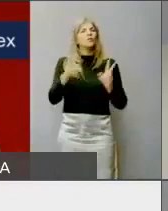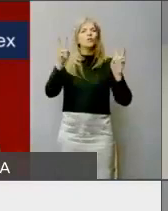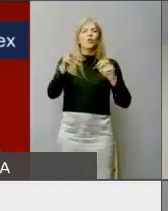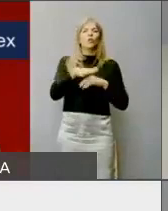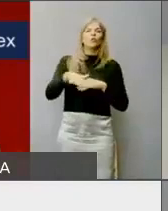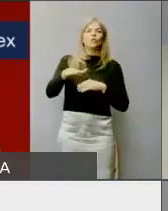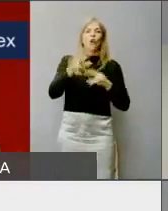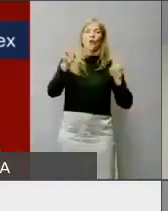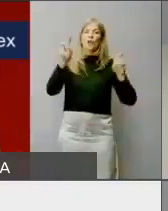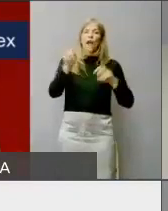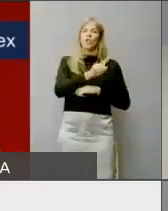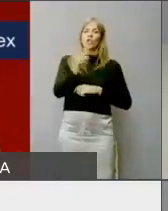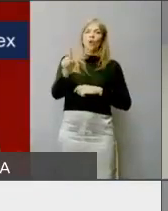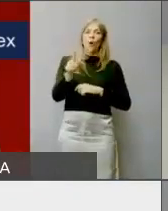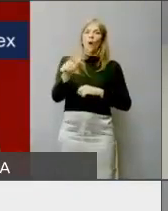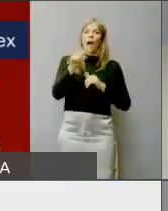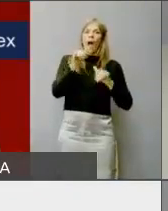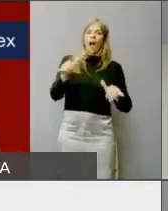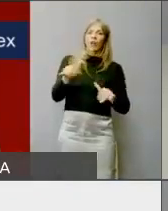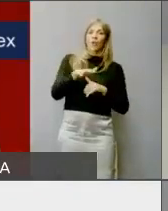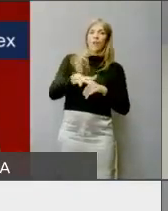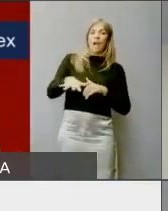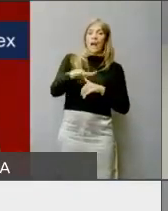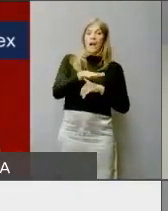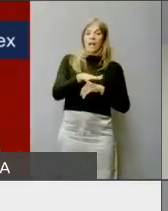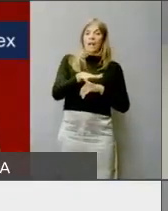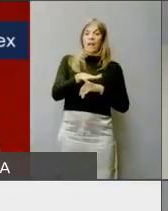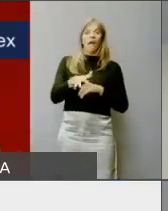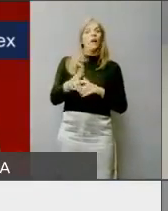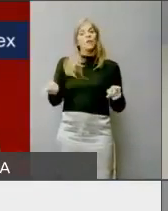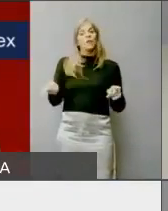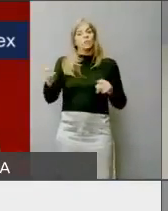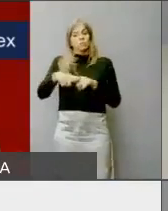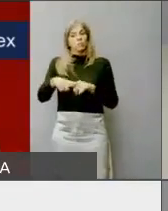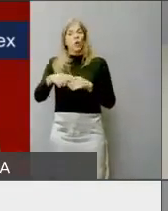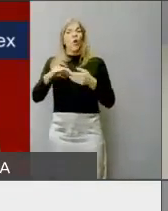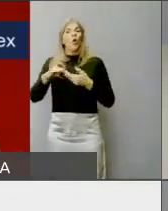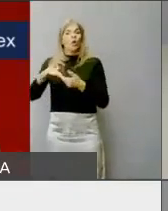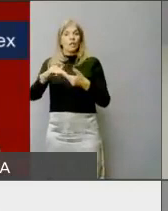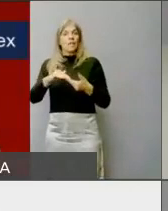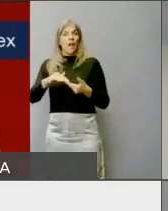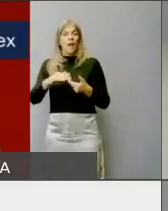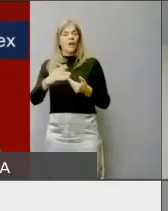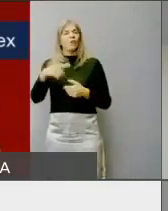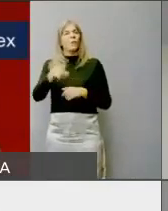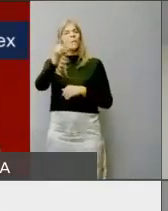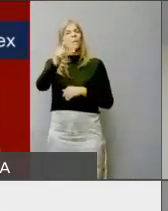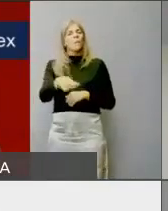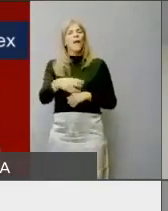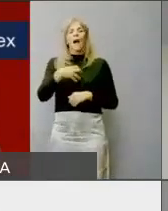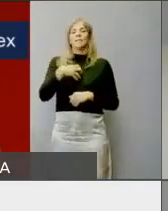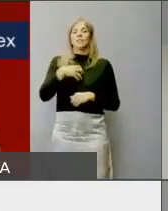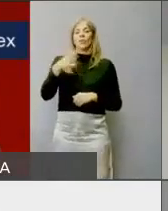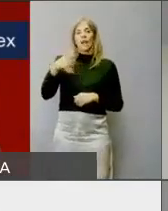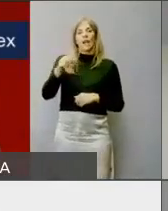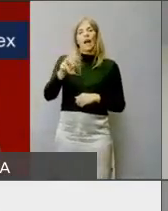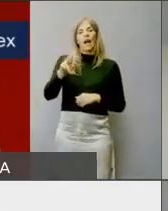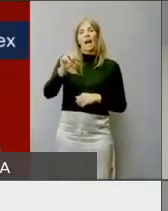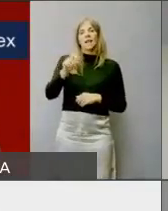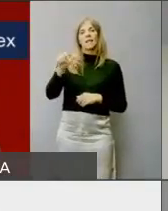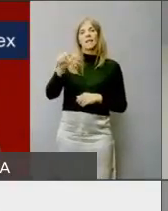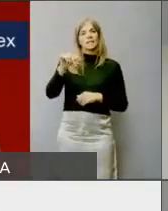di cornigliano era all'epoca il l'assessore garassino tramite